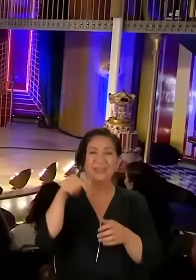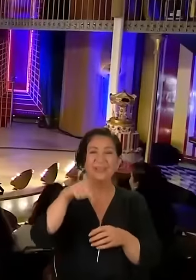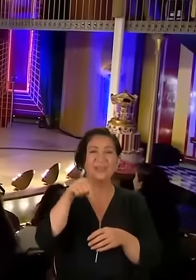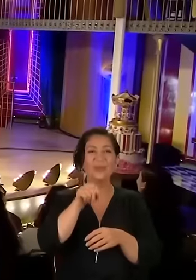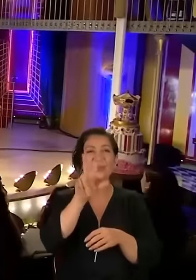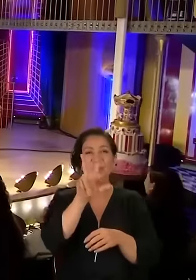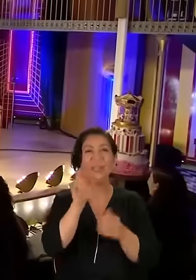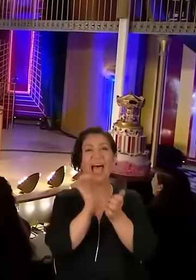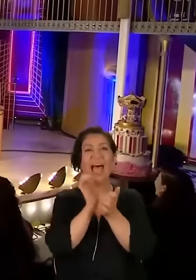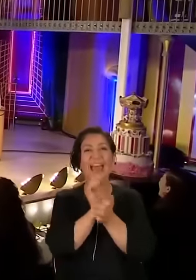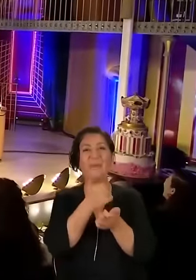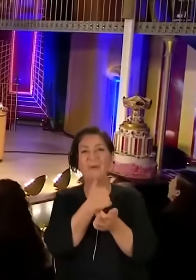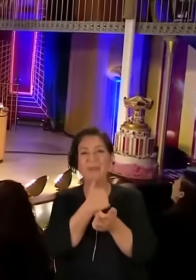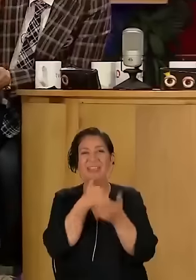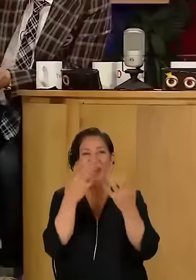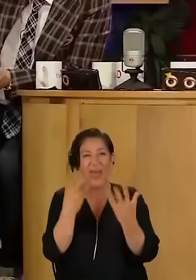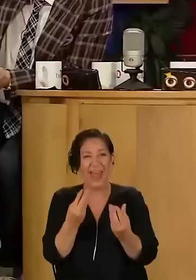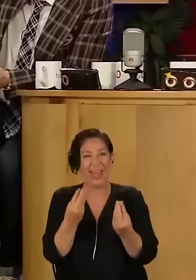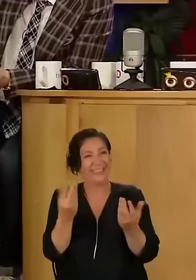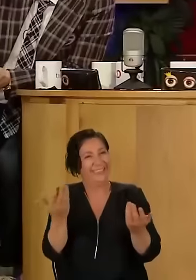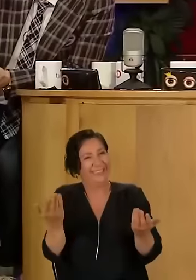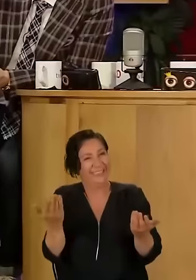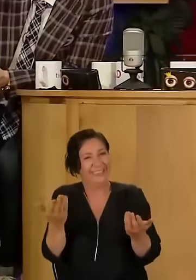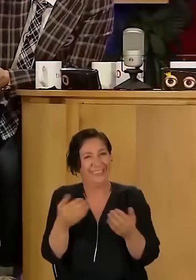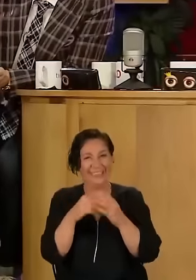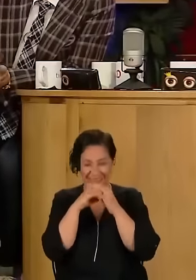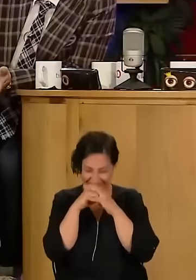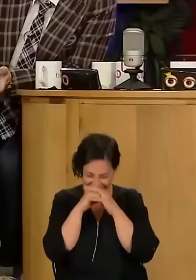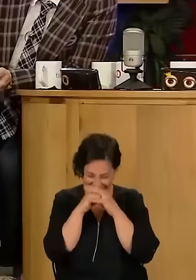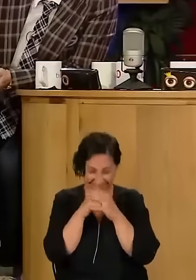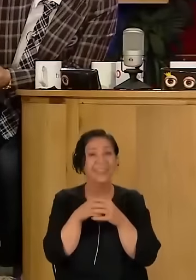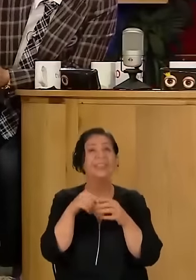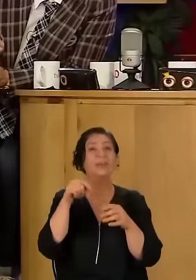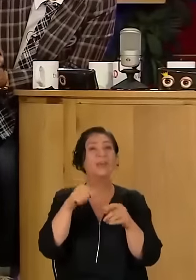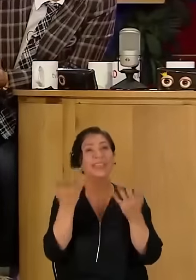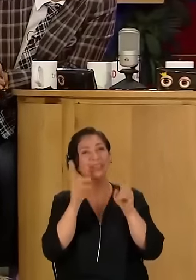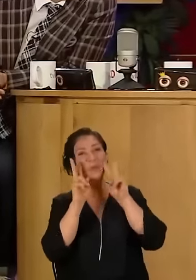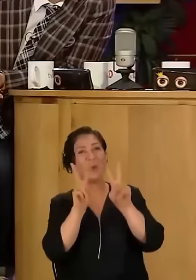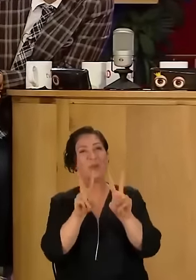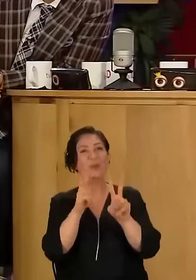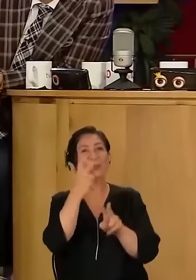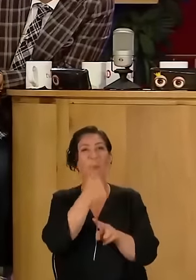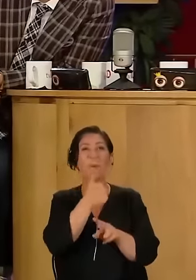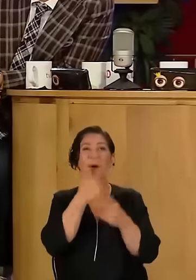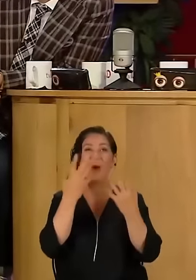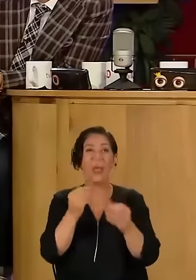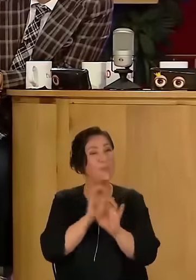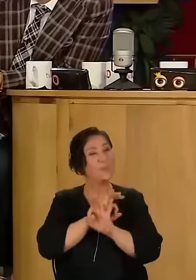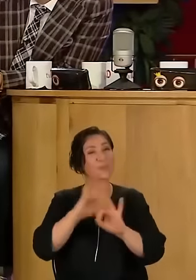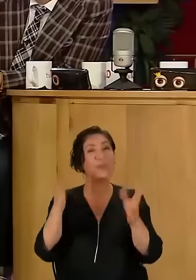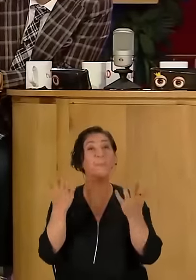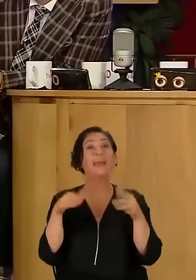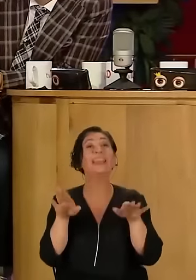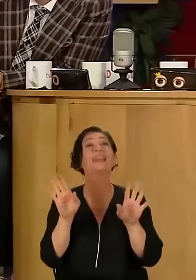anda 3 aile babası yani şu anda nasılız 3 baba olarak?